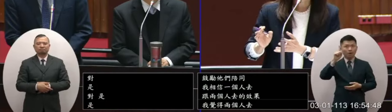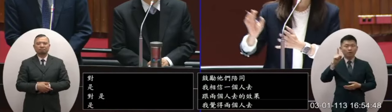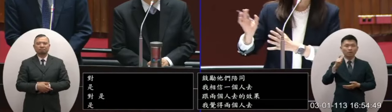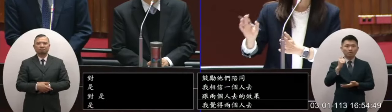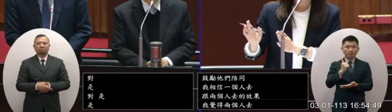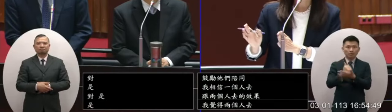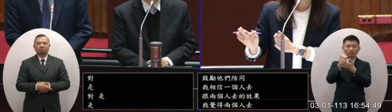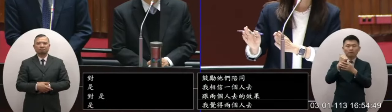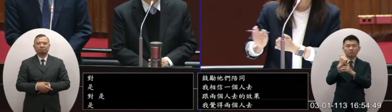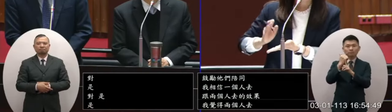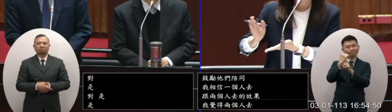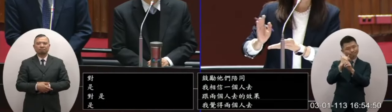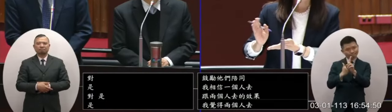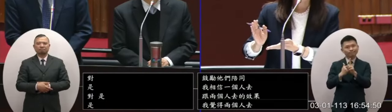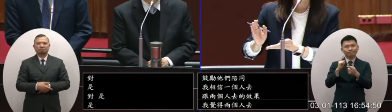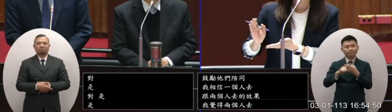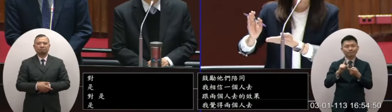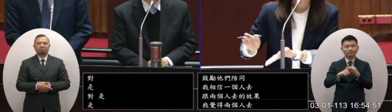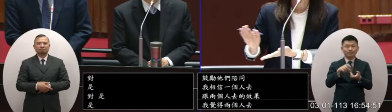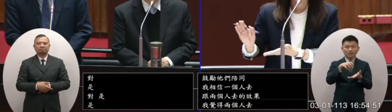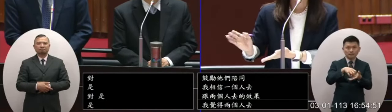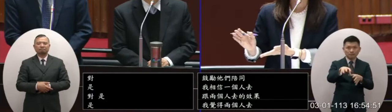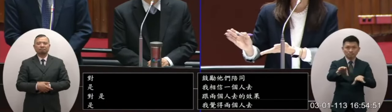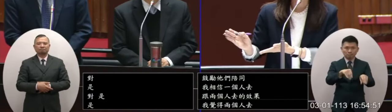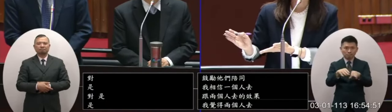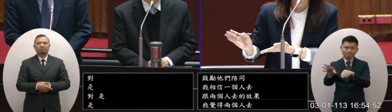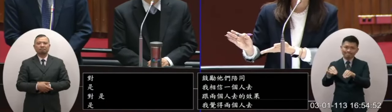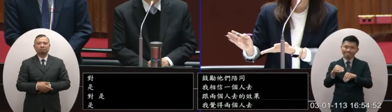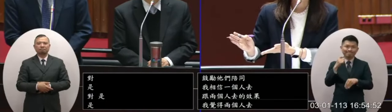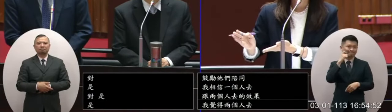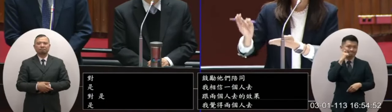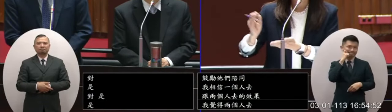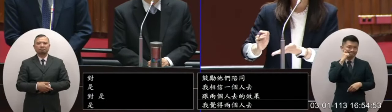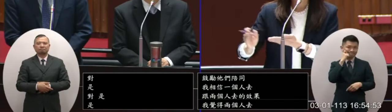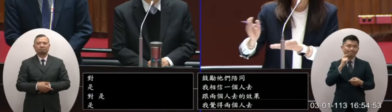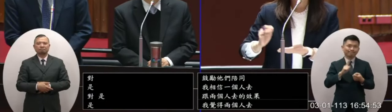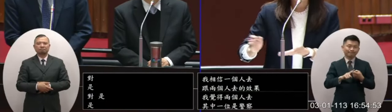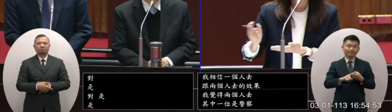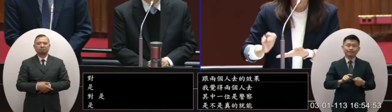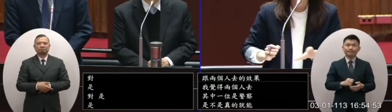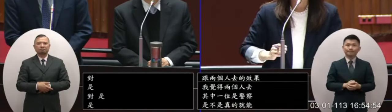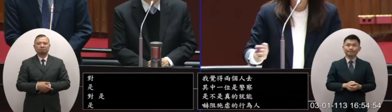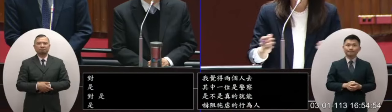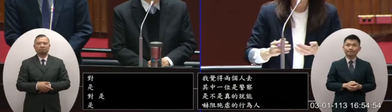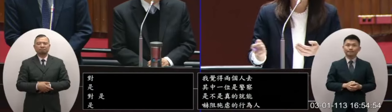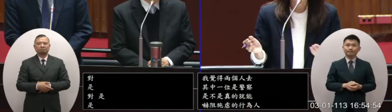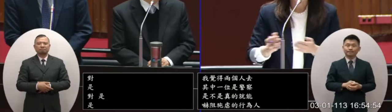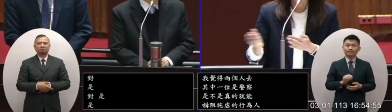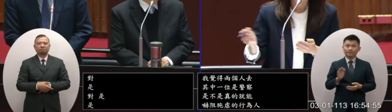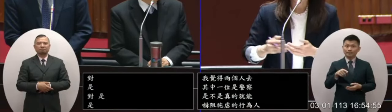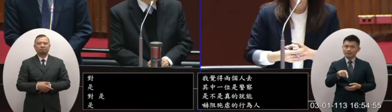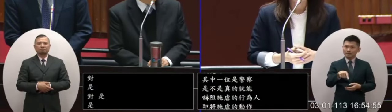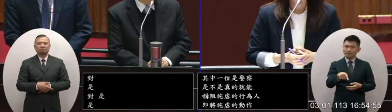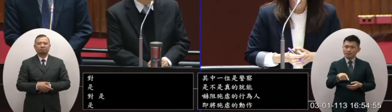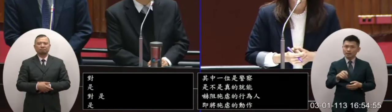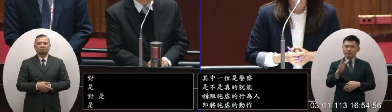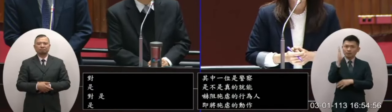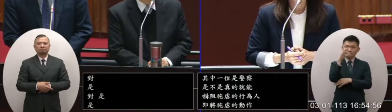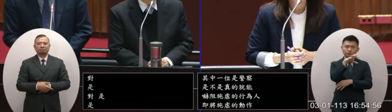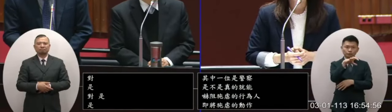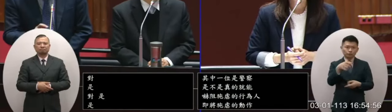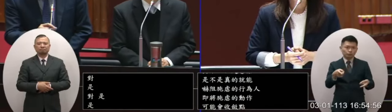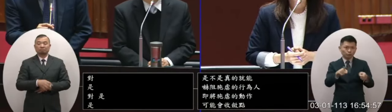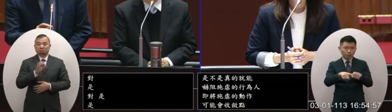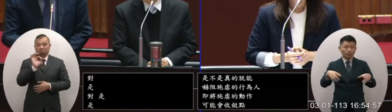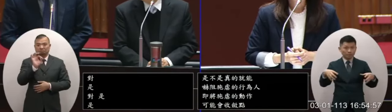低，因为这个部分目前搜证是比较无解的一个状况啦，但是是不是在这个部分我们是可以来做跨部会的一个协调？